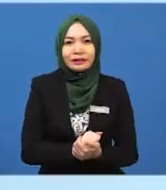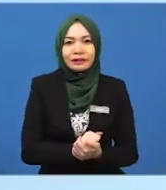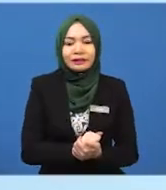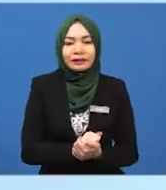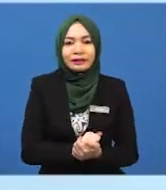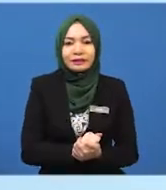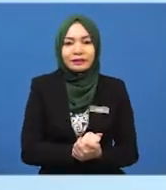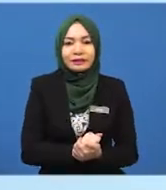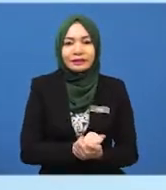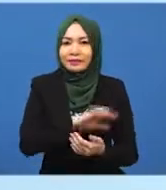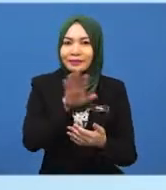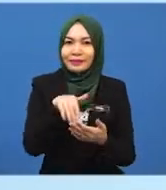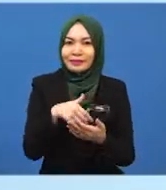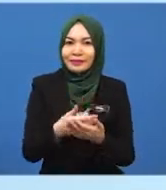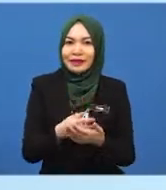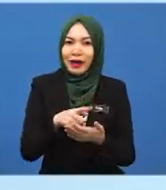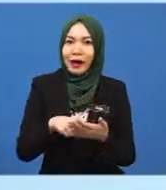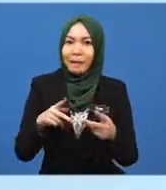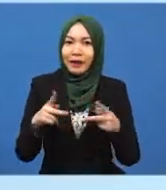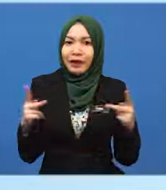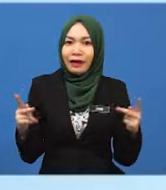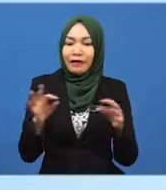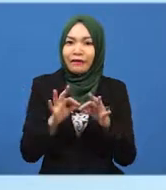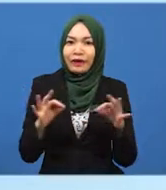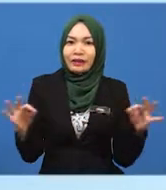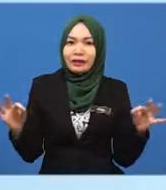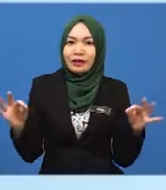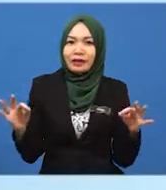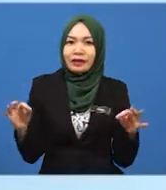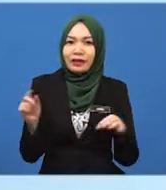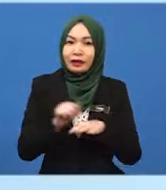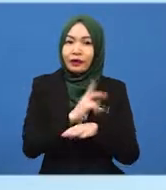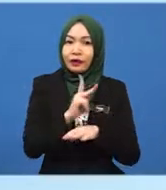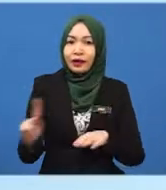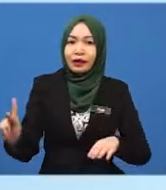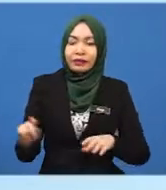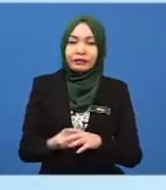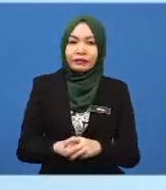Murid-murid, apakah frasa yang digariskan dalam ayat ini?